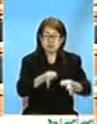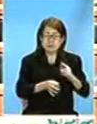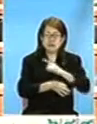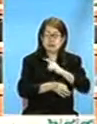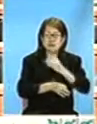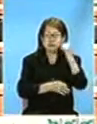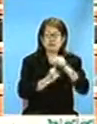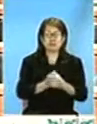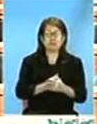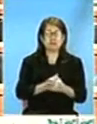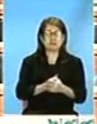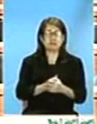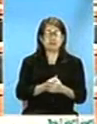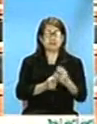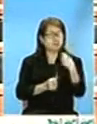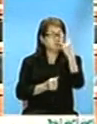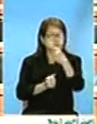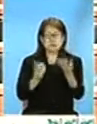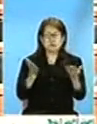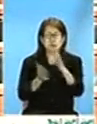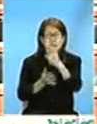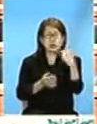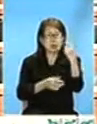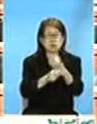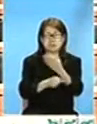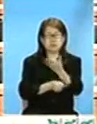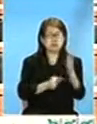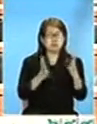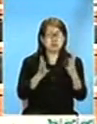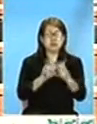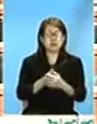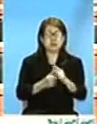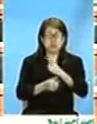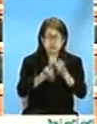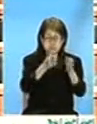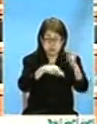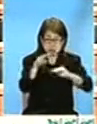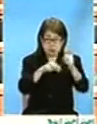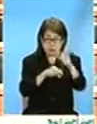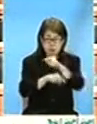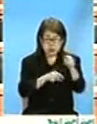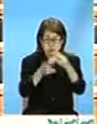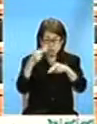ก็เพราะว่าไม่มีองค์กรอื่นใดเลยที่จะเข้ามาตรวจสอบองค์กรเหล่